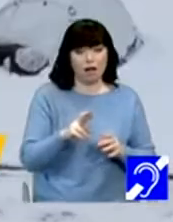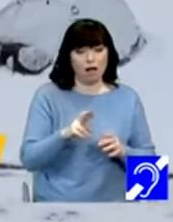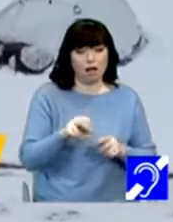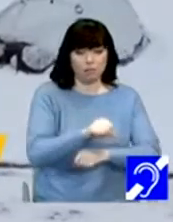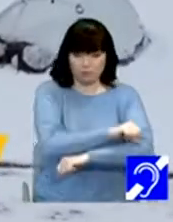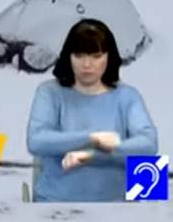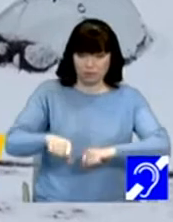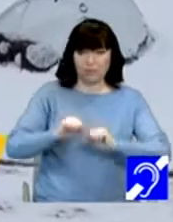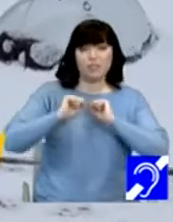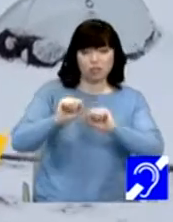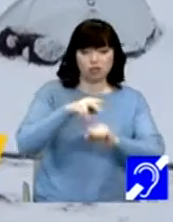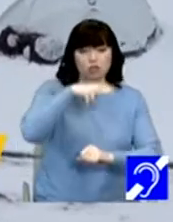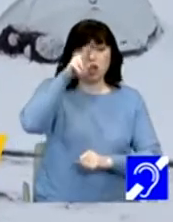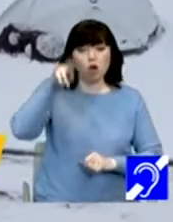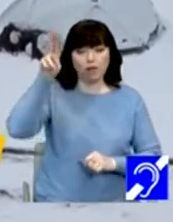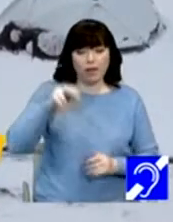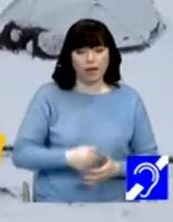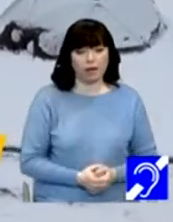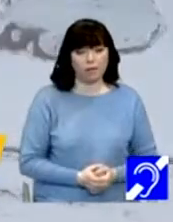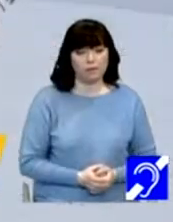pentru apărarea Norvegiei.